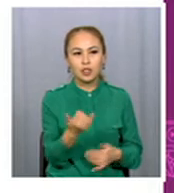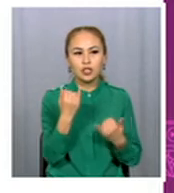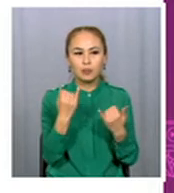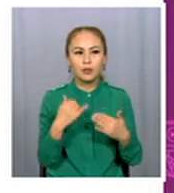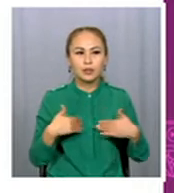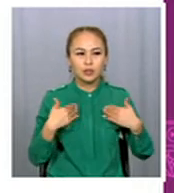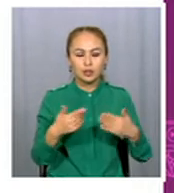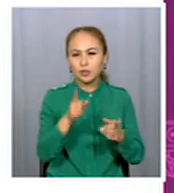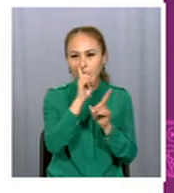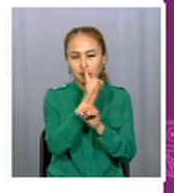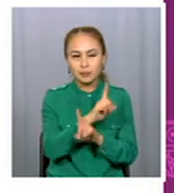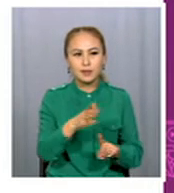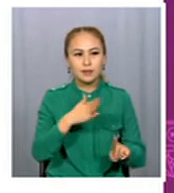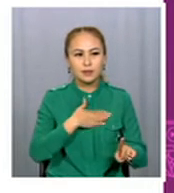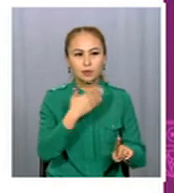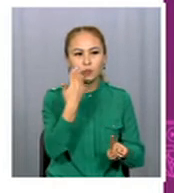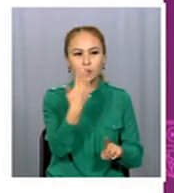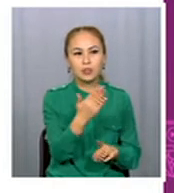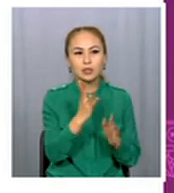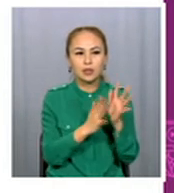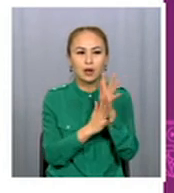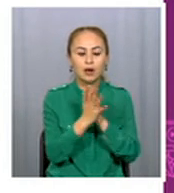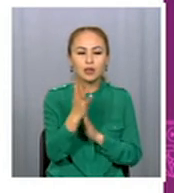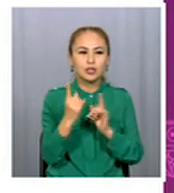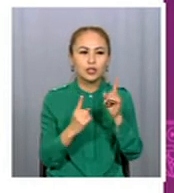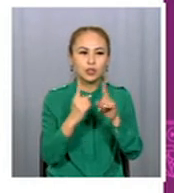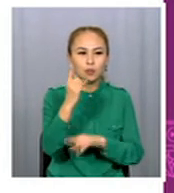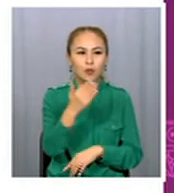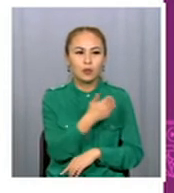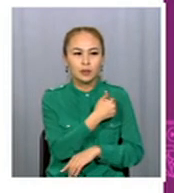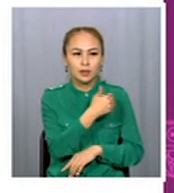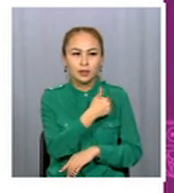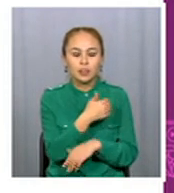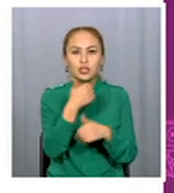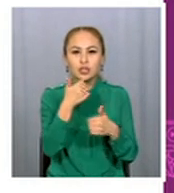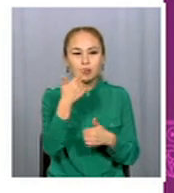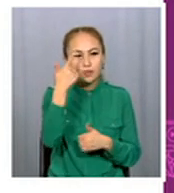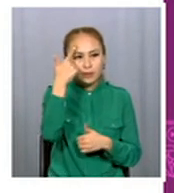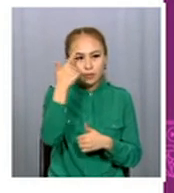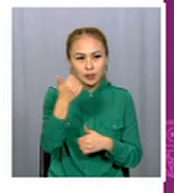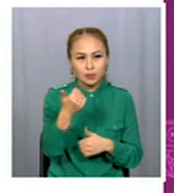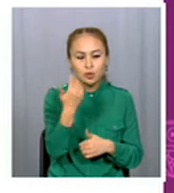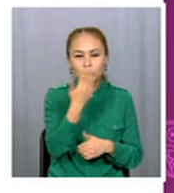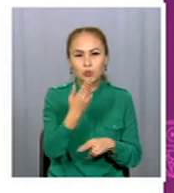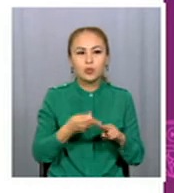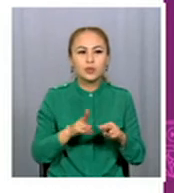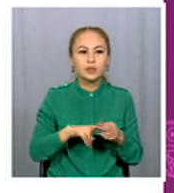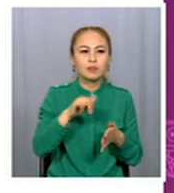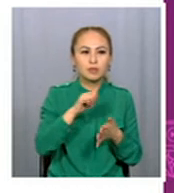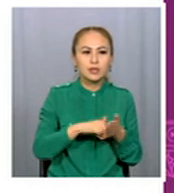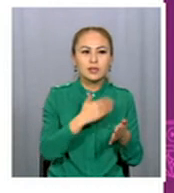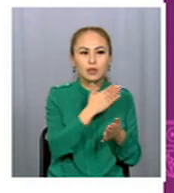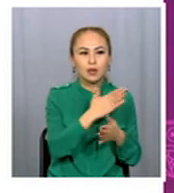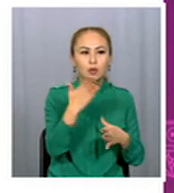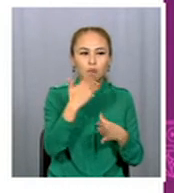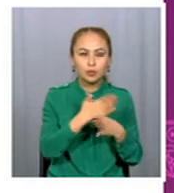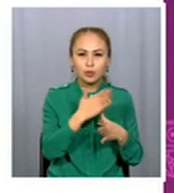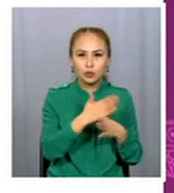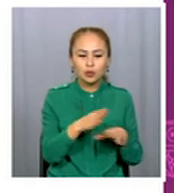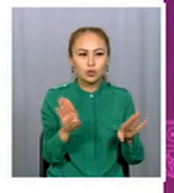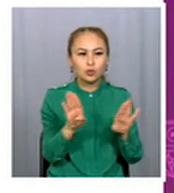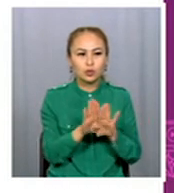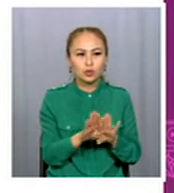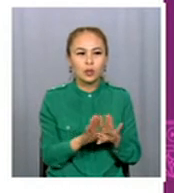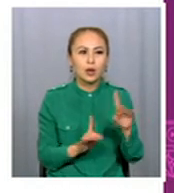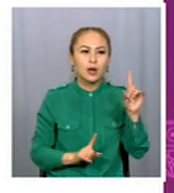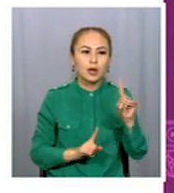жасамаймыз. Біз сенің өскенде ғарышкер болғын келетінін жақсы білеміз. Сол себепті саған көмектесу